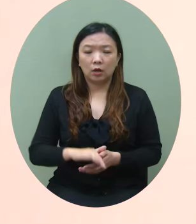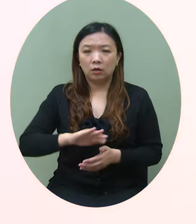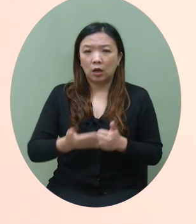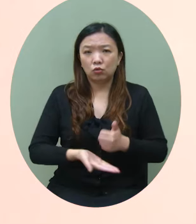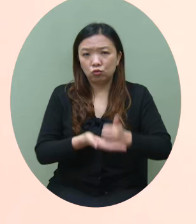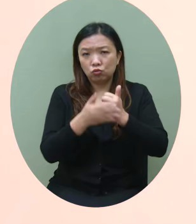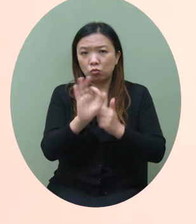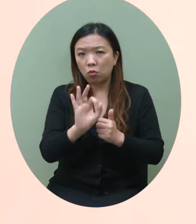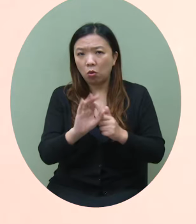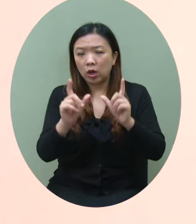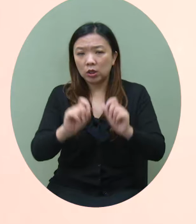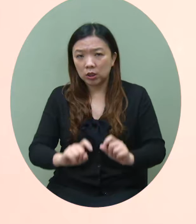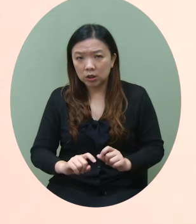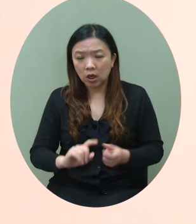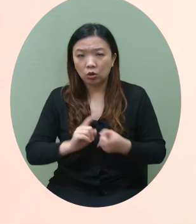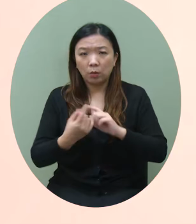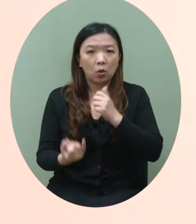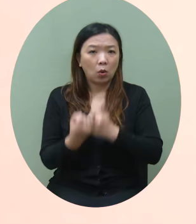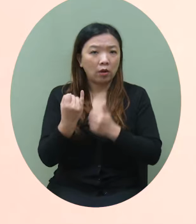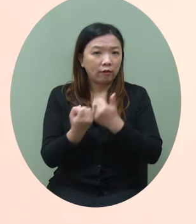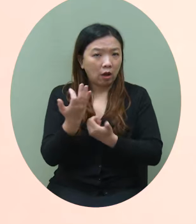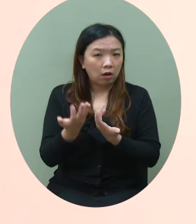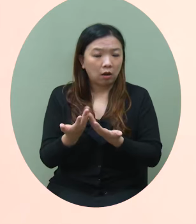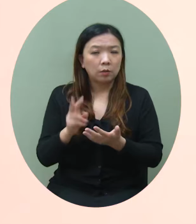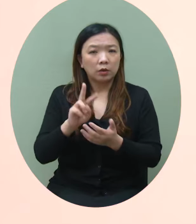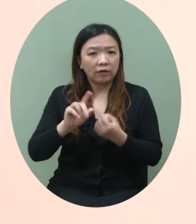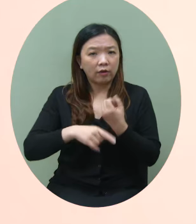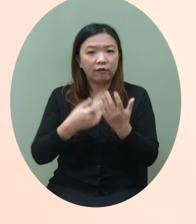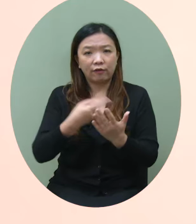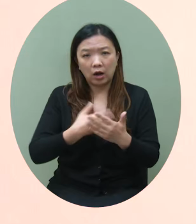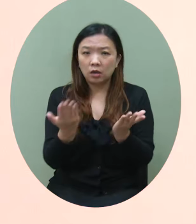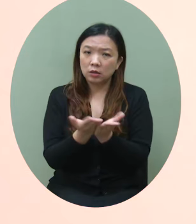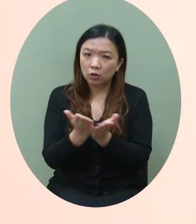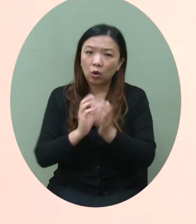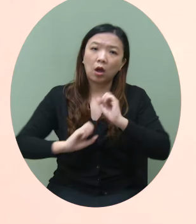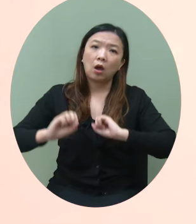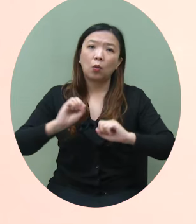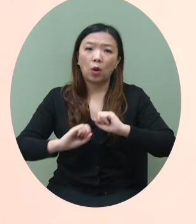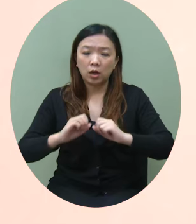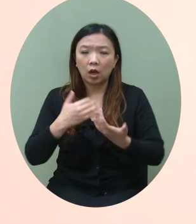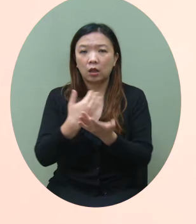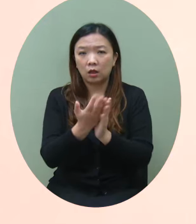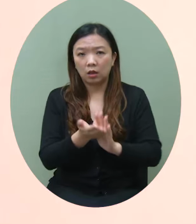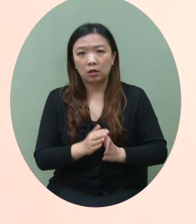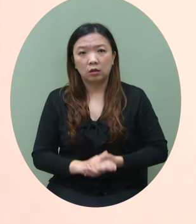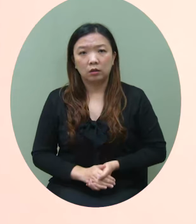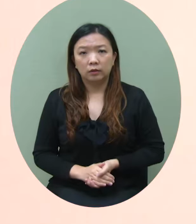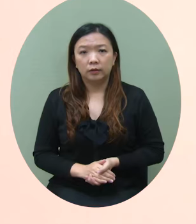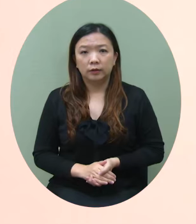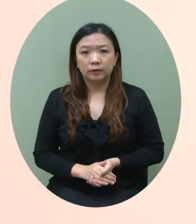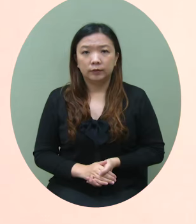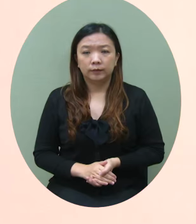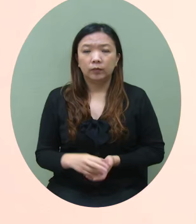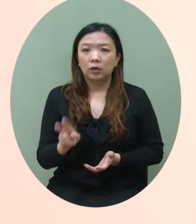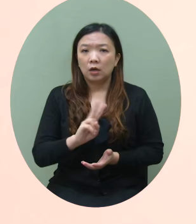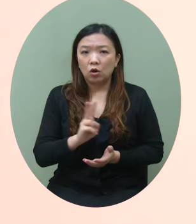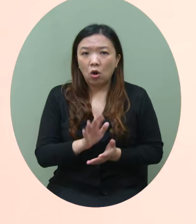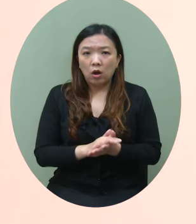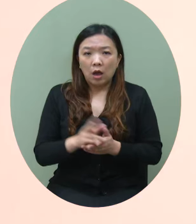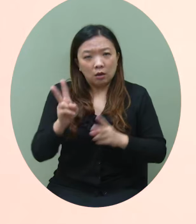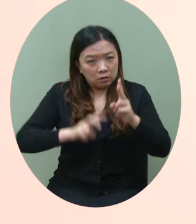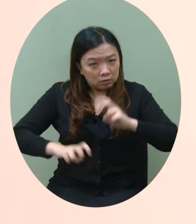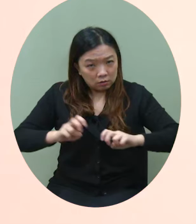地步是會違法的就要看我剛才所說的法律、證據、行為諸如此類同樣查冊的問題